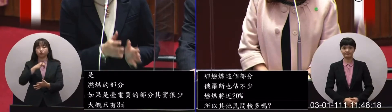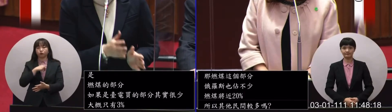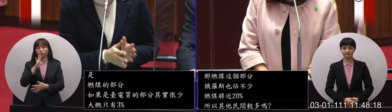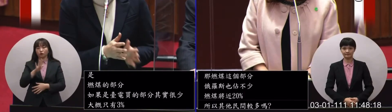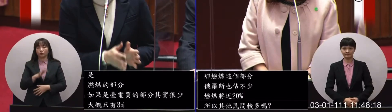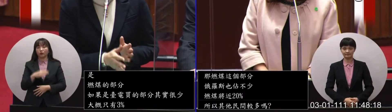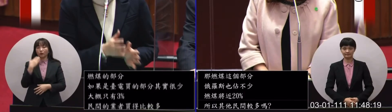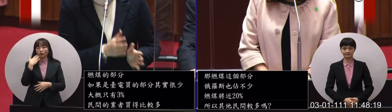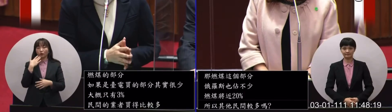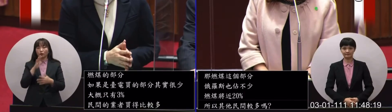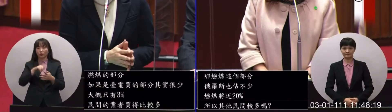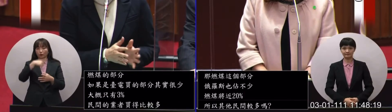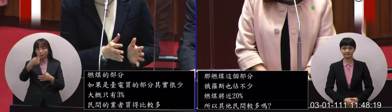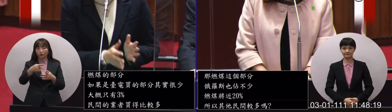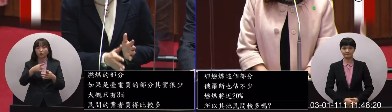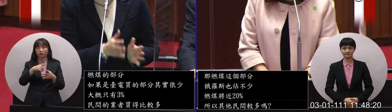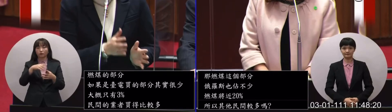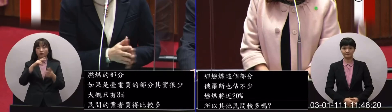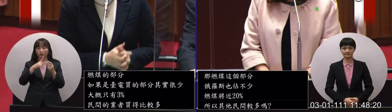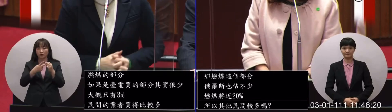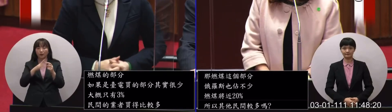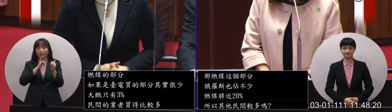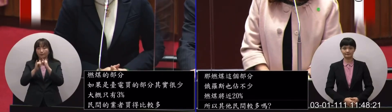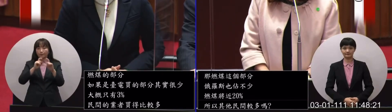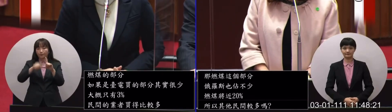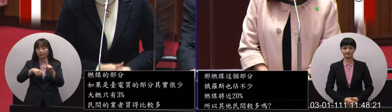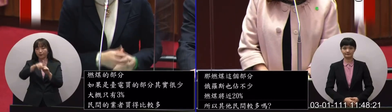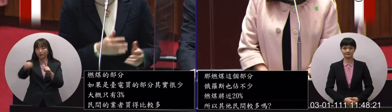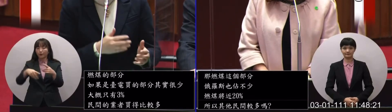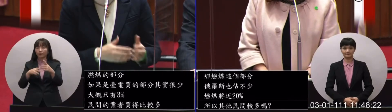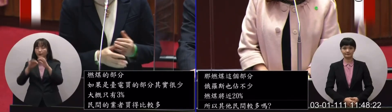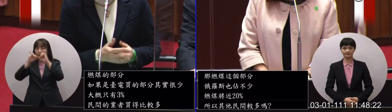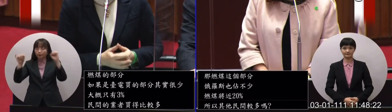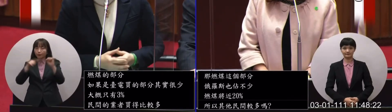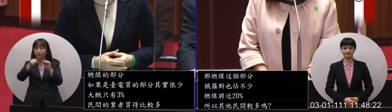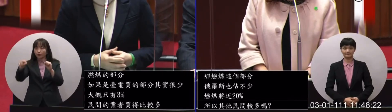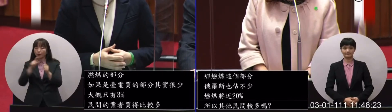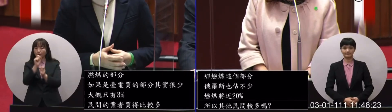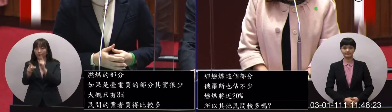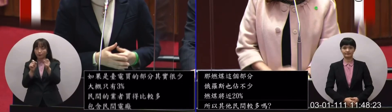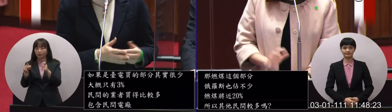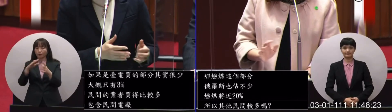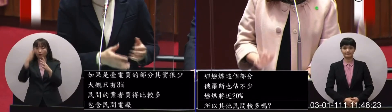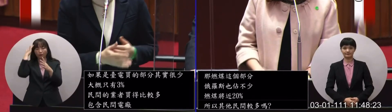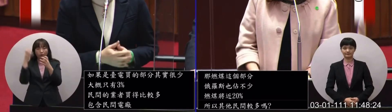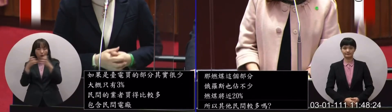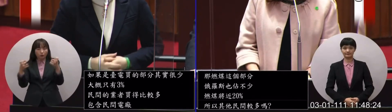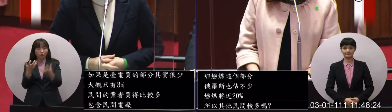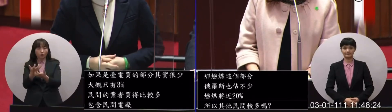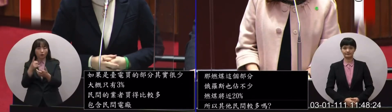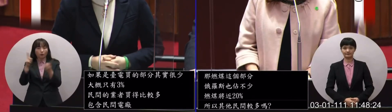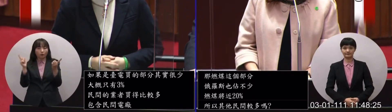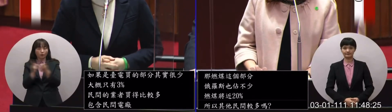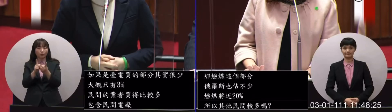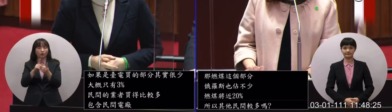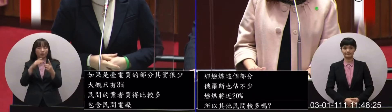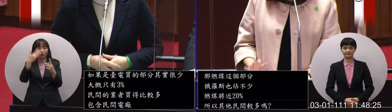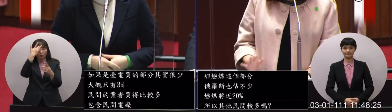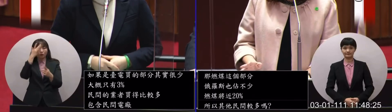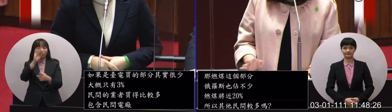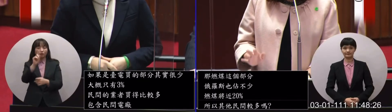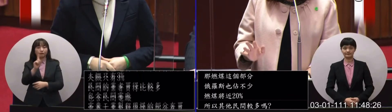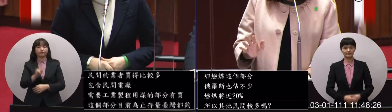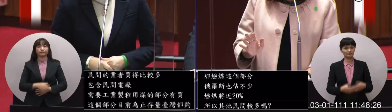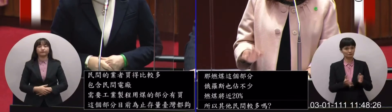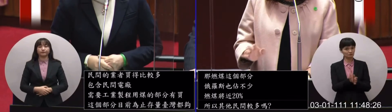那后续我们也会跟民间的业界来了解他们在采购煤的部分有没有碰到什么样的问题。 所